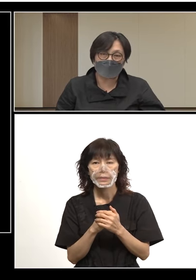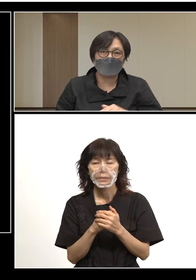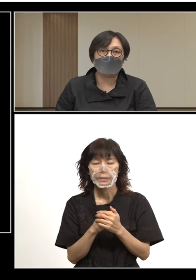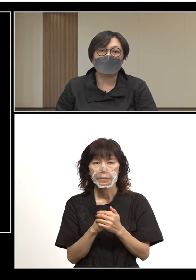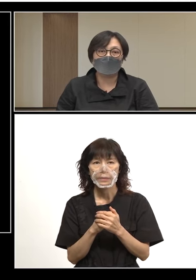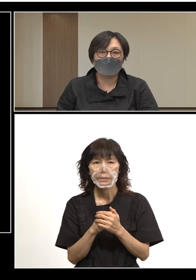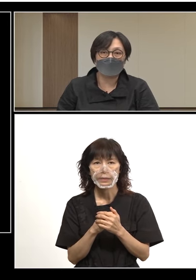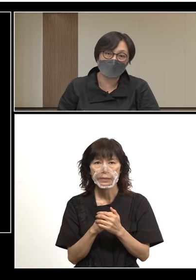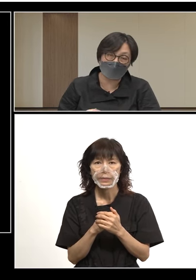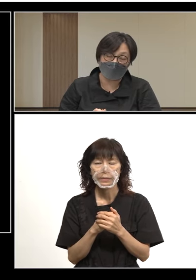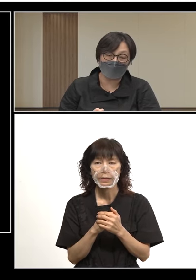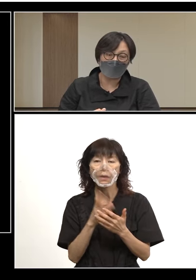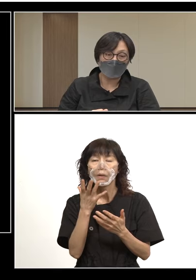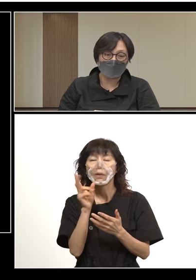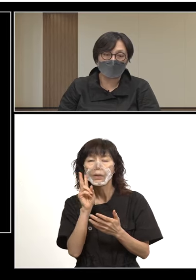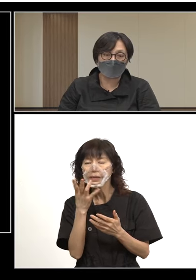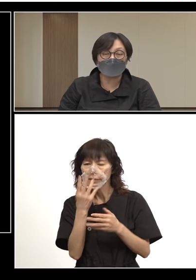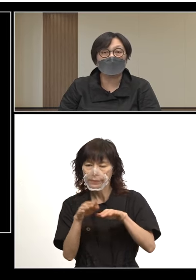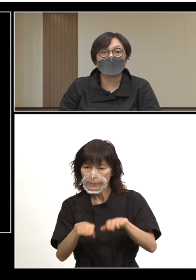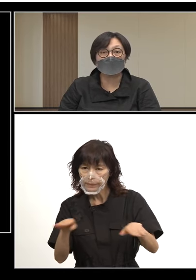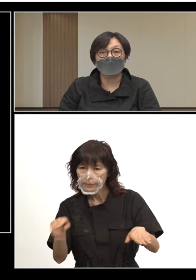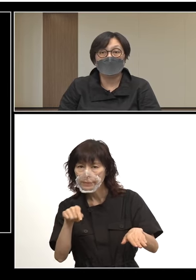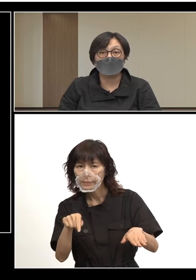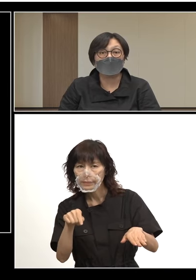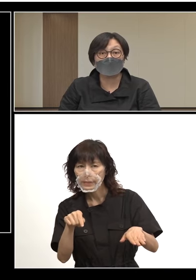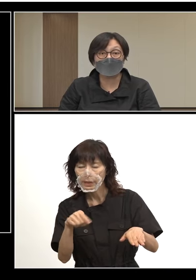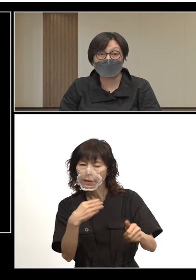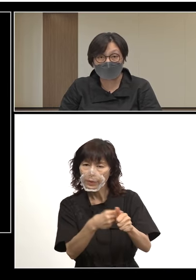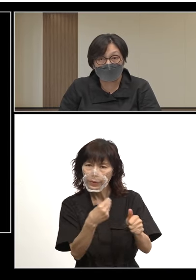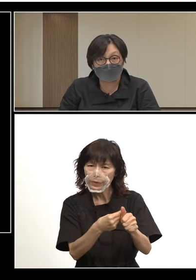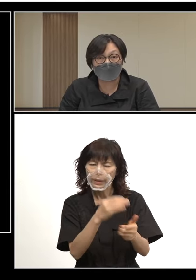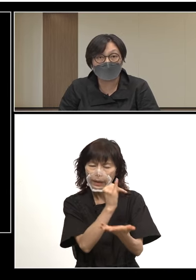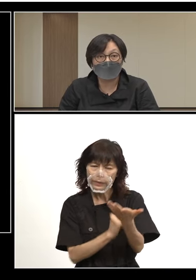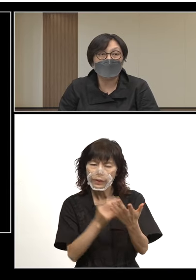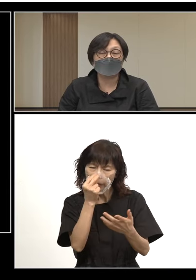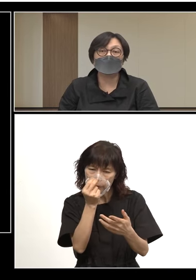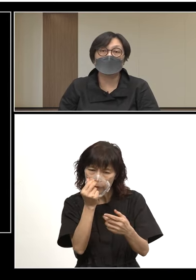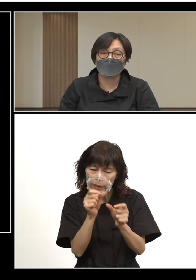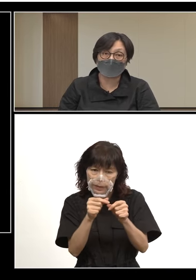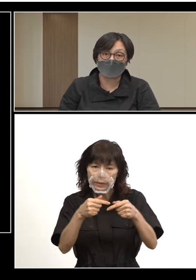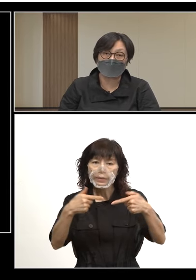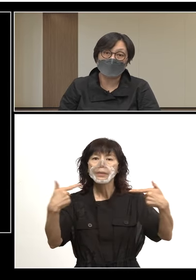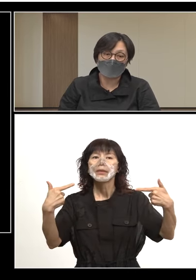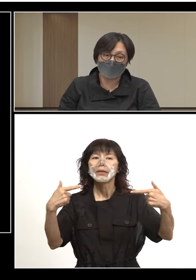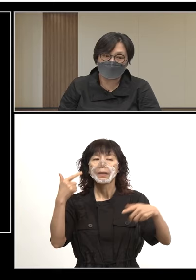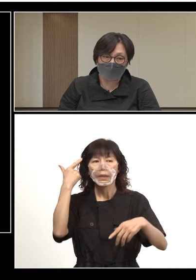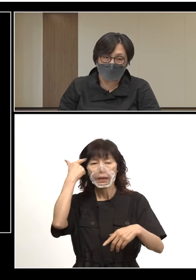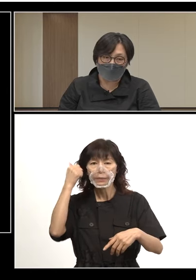細嘅小朋友，由嗰陣時開始培養佢哋對藝術嘅興趣，亦都希望佢哋